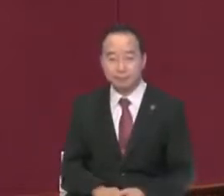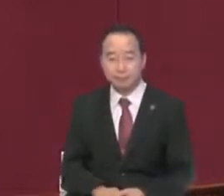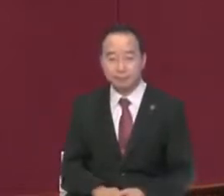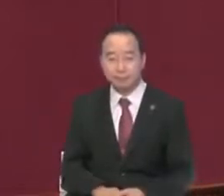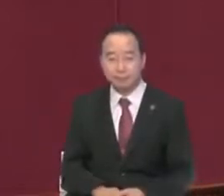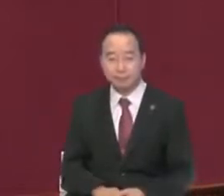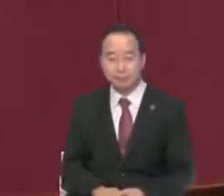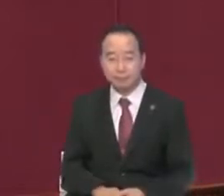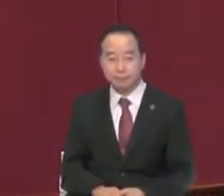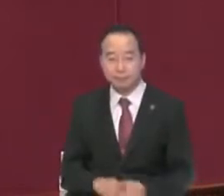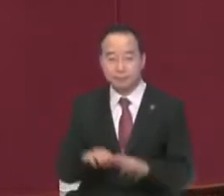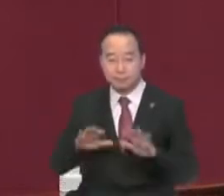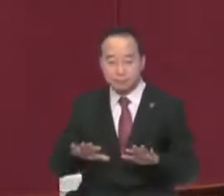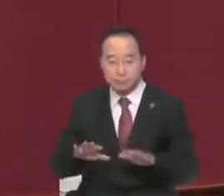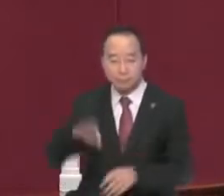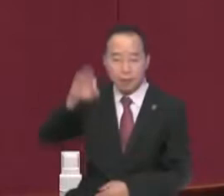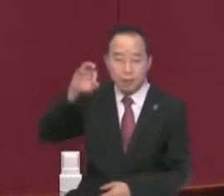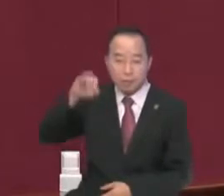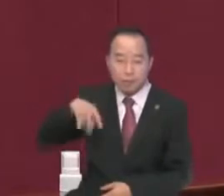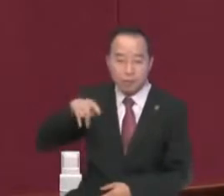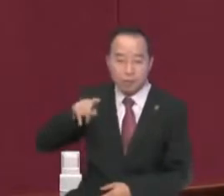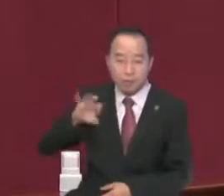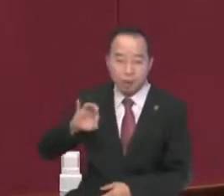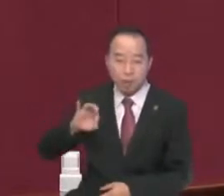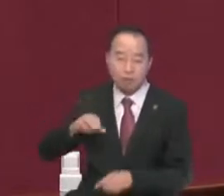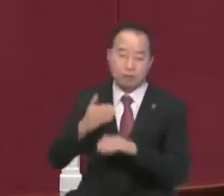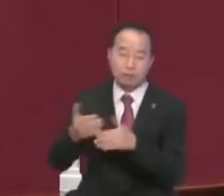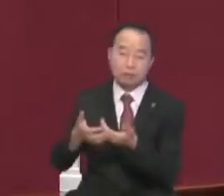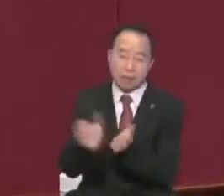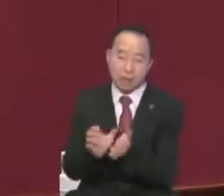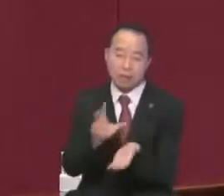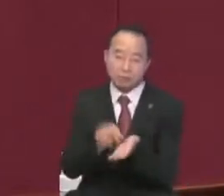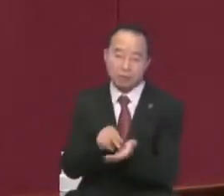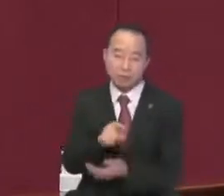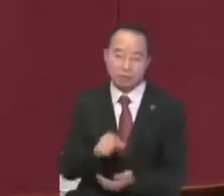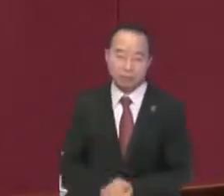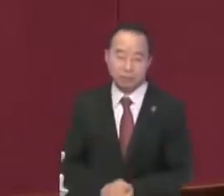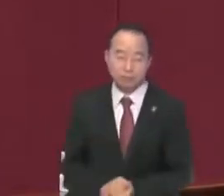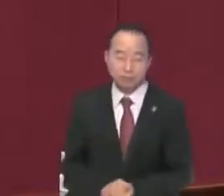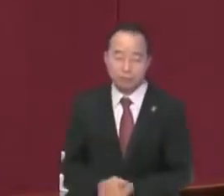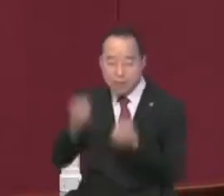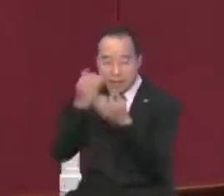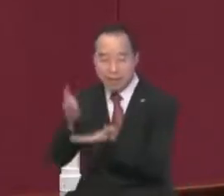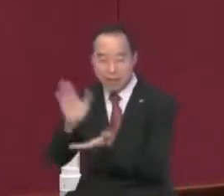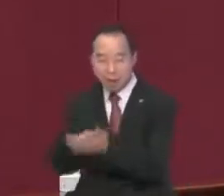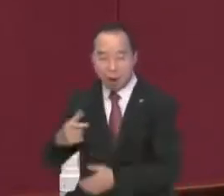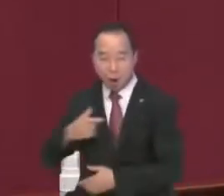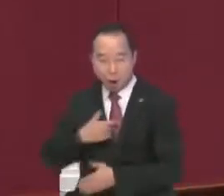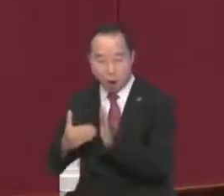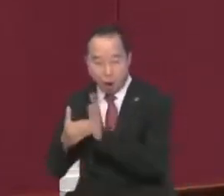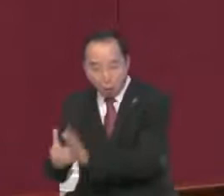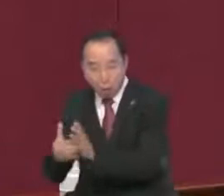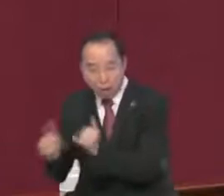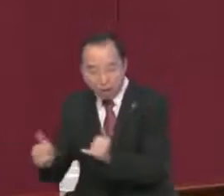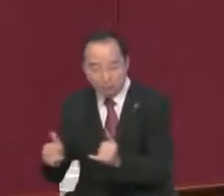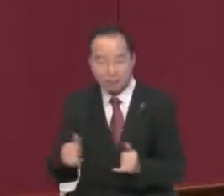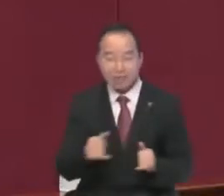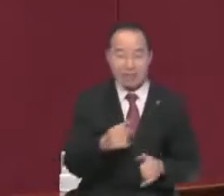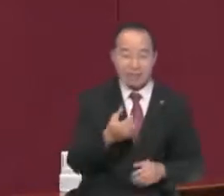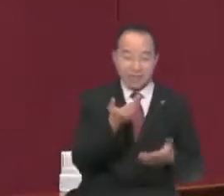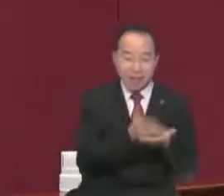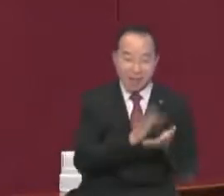위성정당 후유증입니다. 개혁을 거부한 보수야당과 개혁을 무너뜨린 여당의 합작이 민주주의를